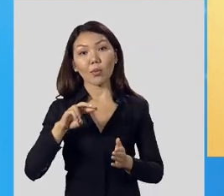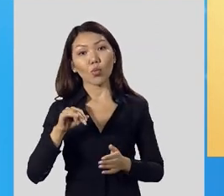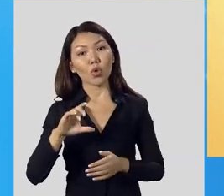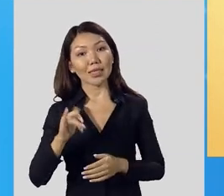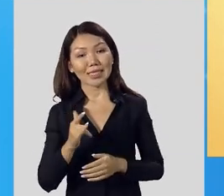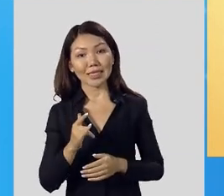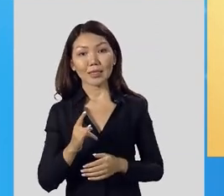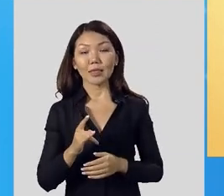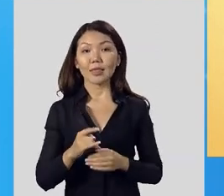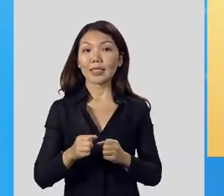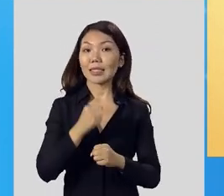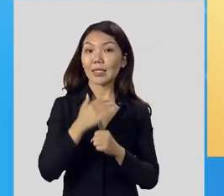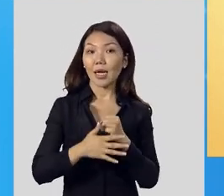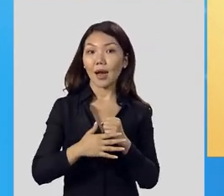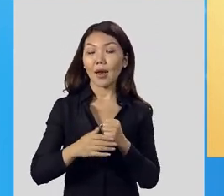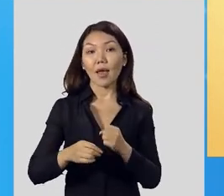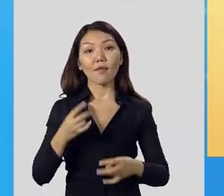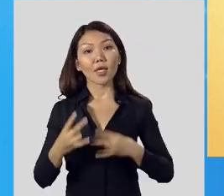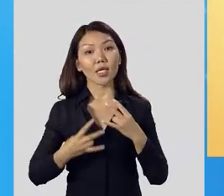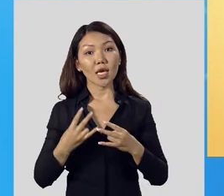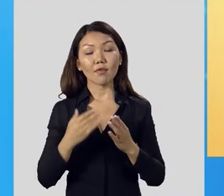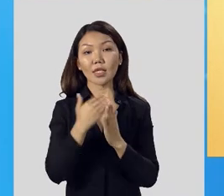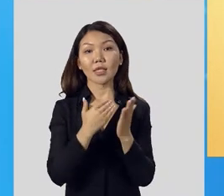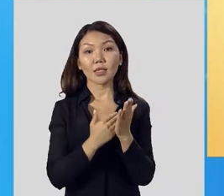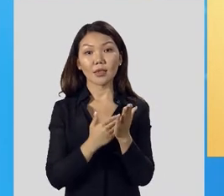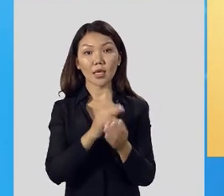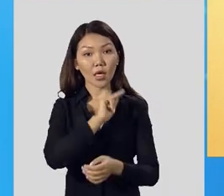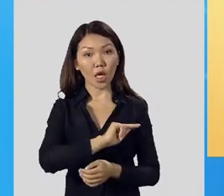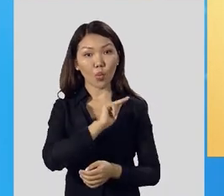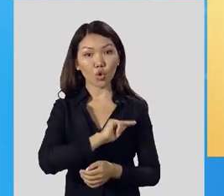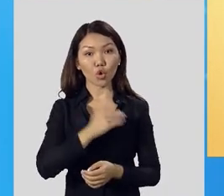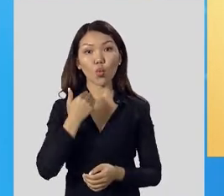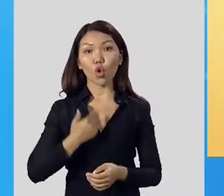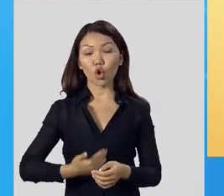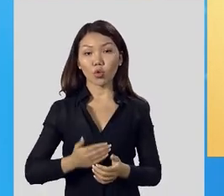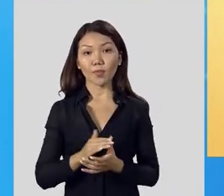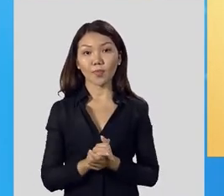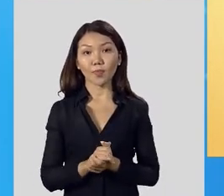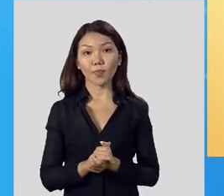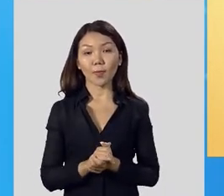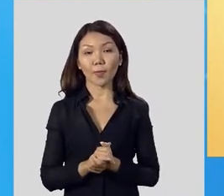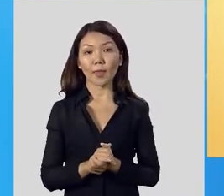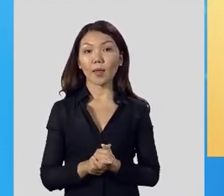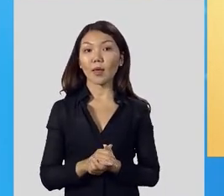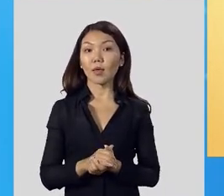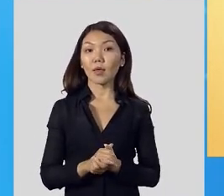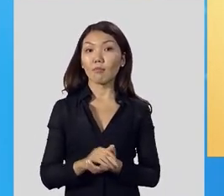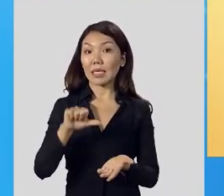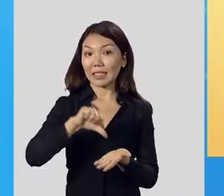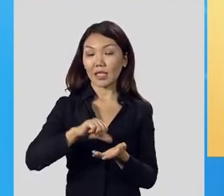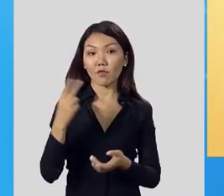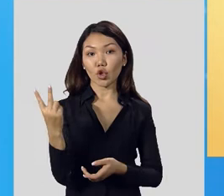центральной нервной системы к рабочему органу. Этот путь представлен двумя